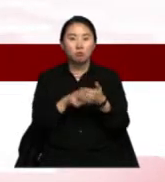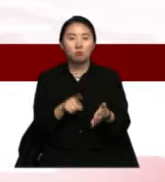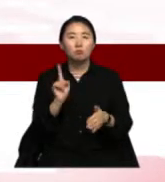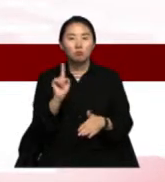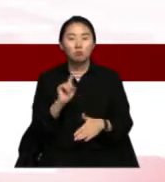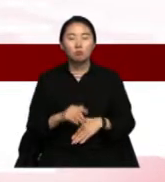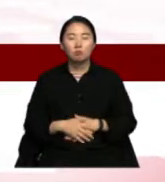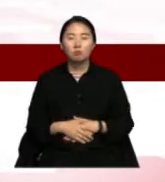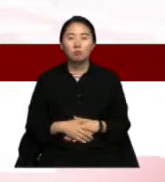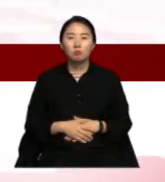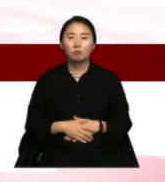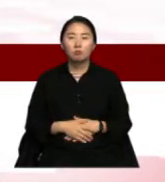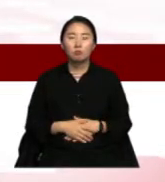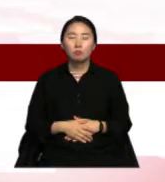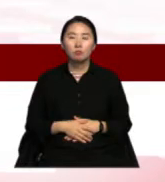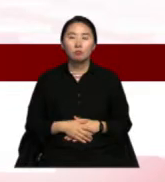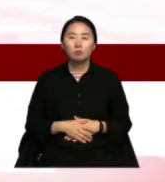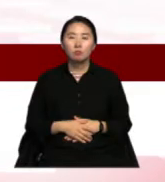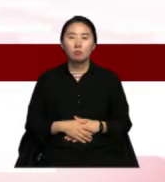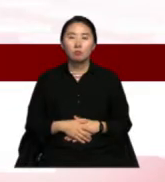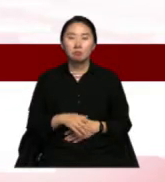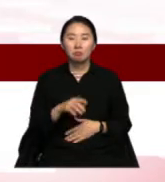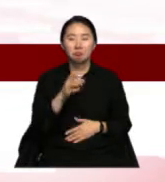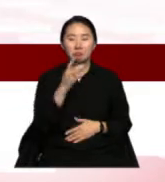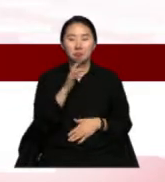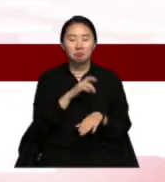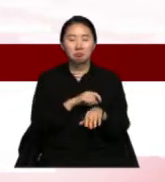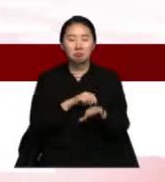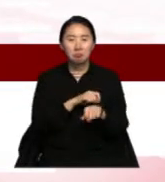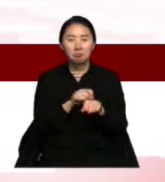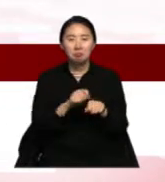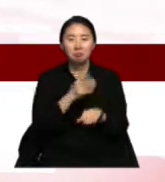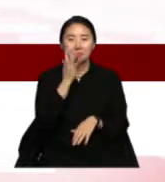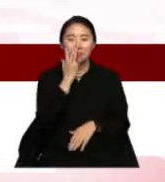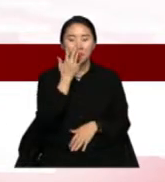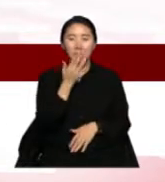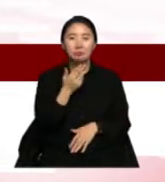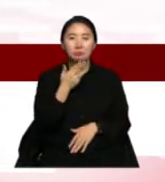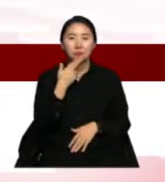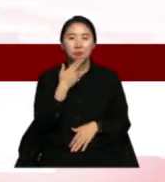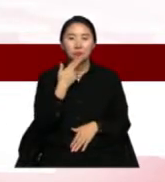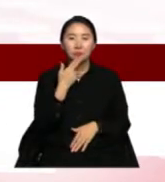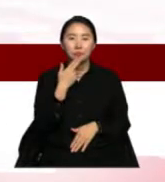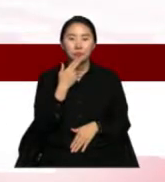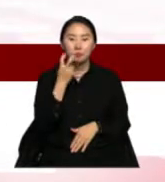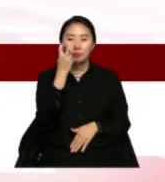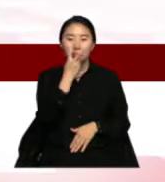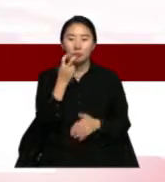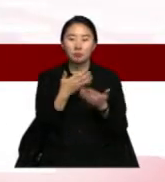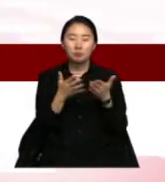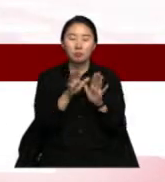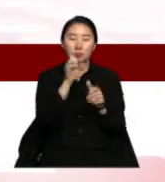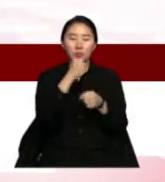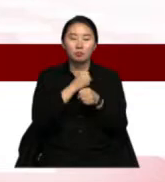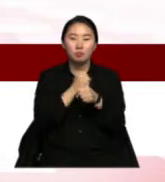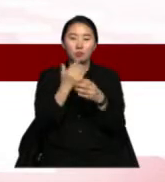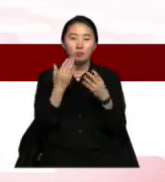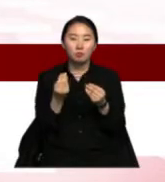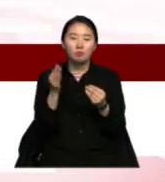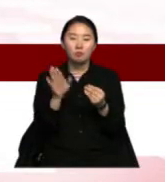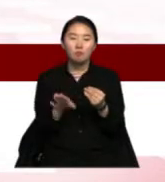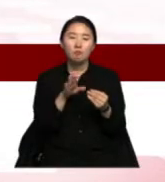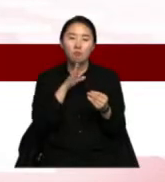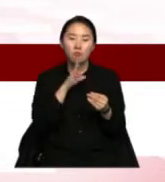뭐 없는 건가요? 그거는 별로 없습니다, 사실. 그 지킴이단을 구성을 하긴 했는데 네.